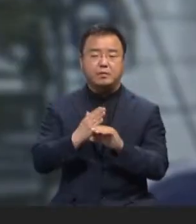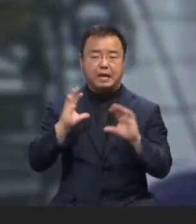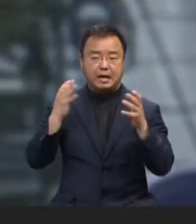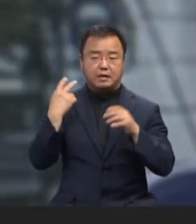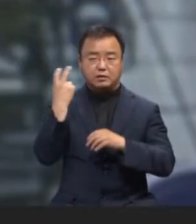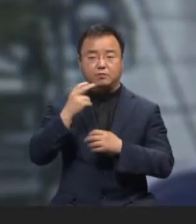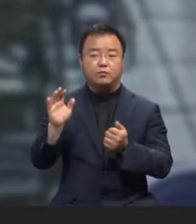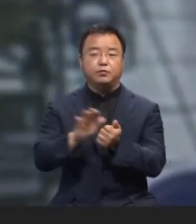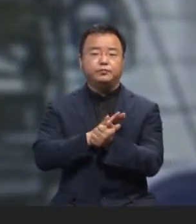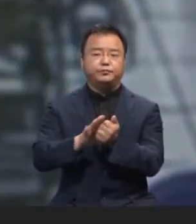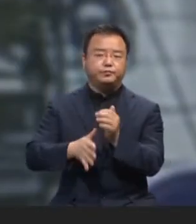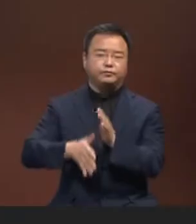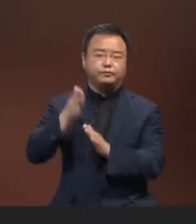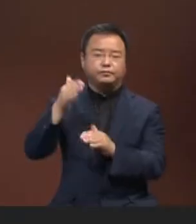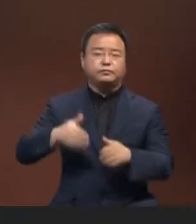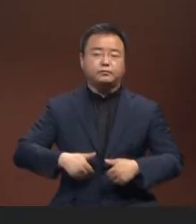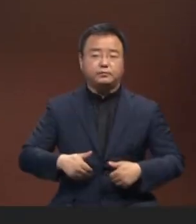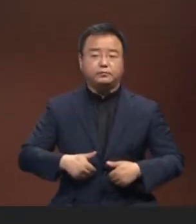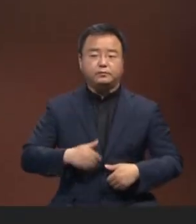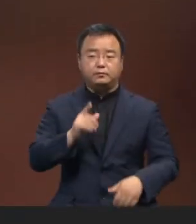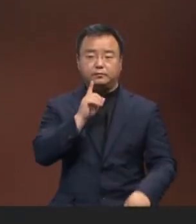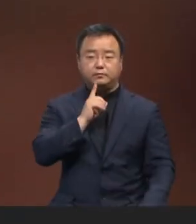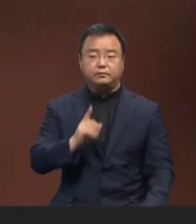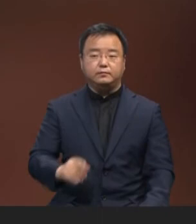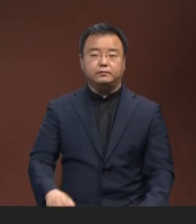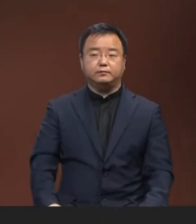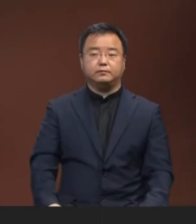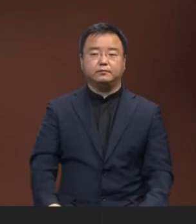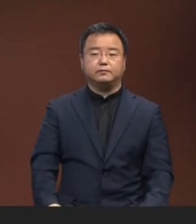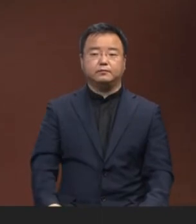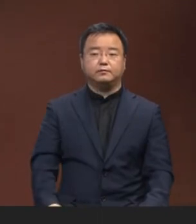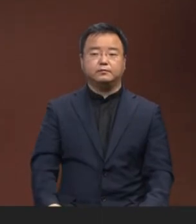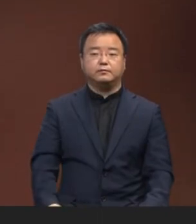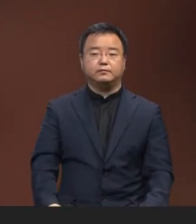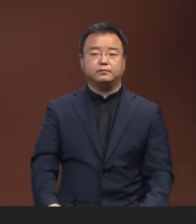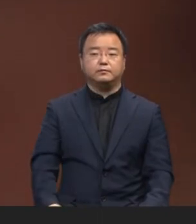마련해야 한다는 지적이 나옵니다 2배의 수 뉴스 이상입니다